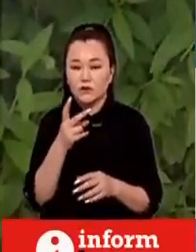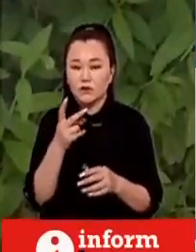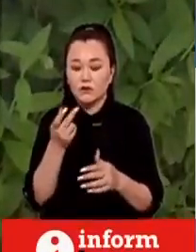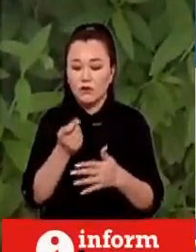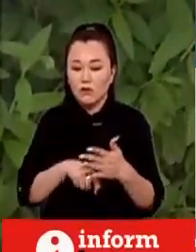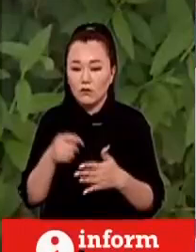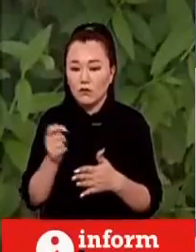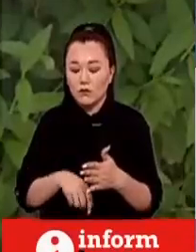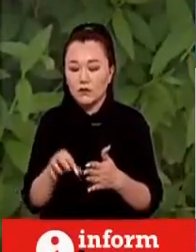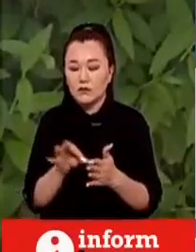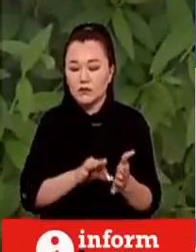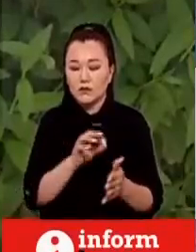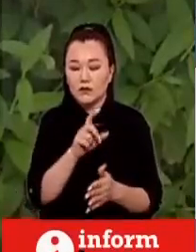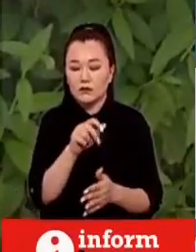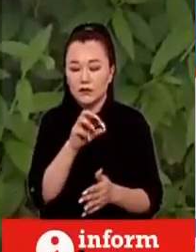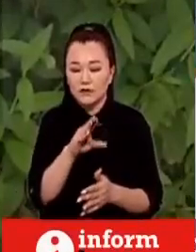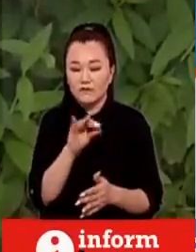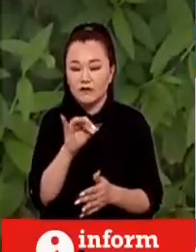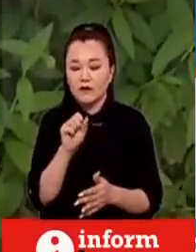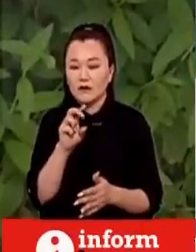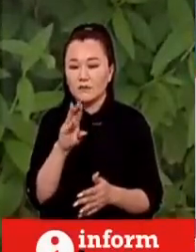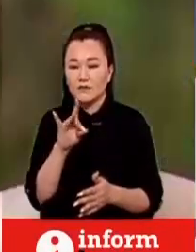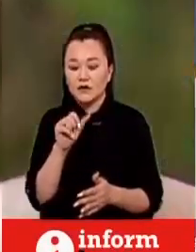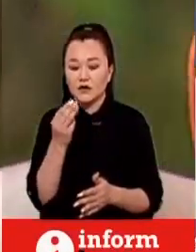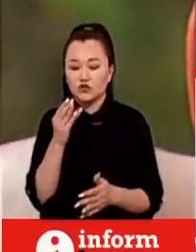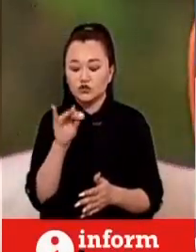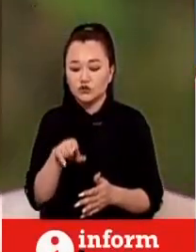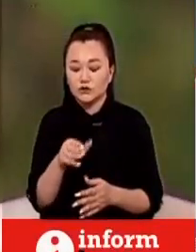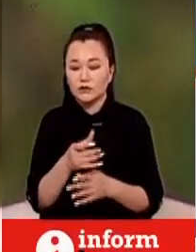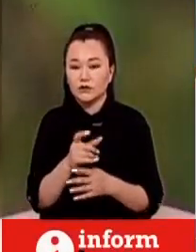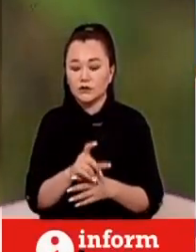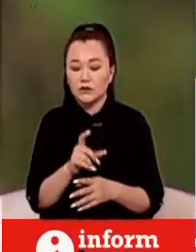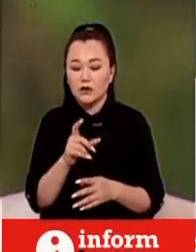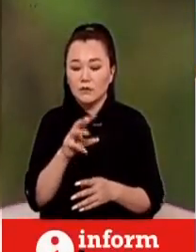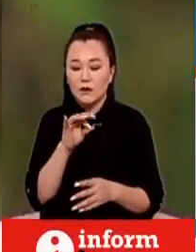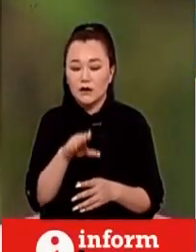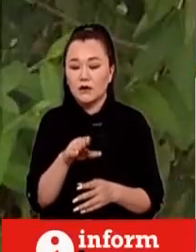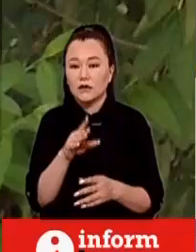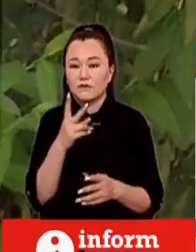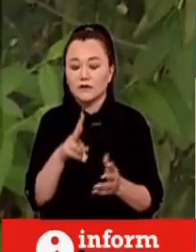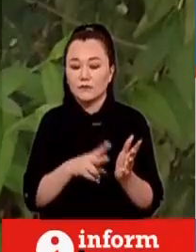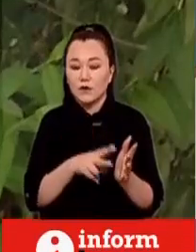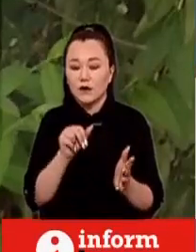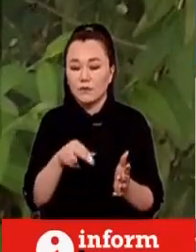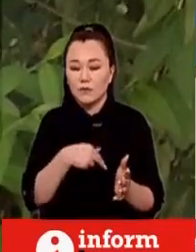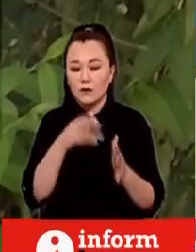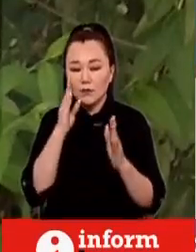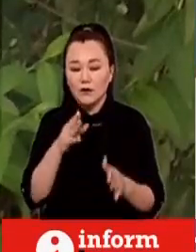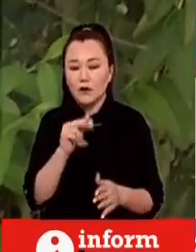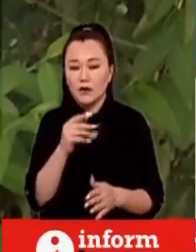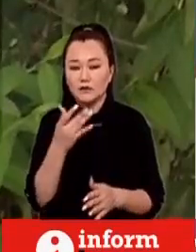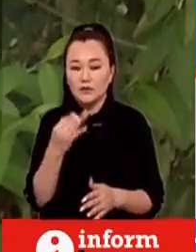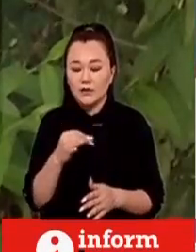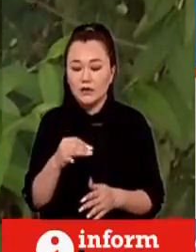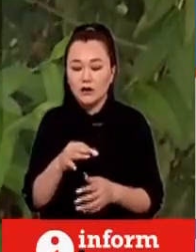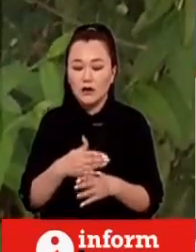Первые — Халтаев и Абдрашид Шамсхан. А Нартов доступен. 27 апреля мы обратились в Карасайский отдел